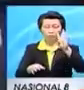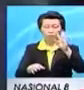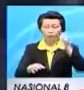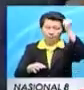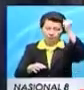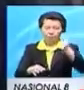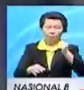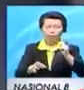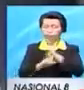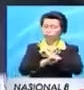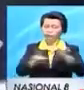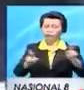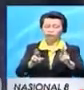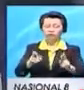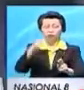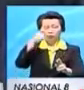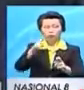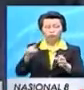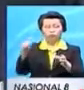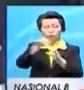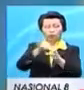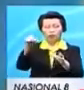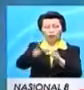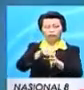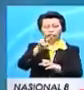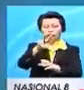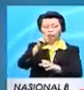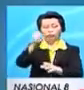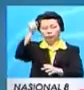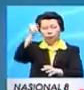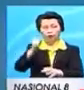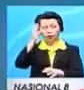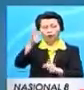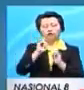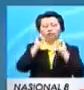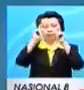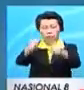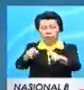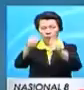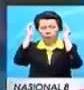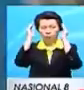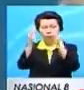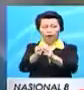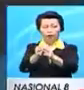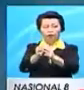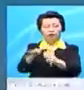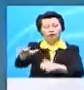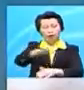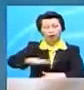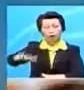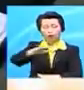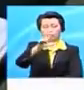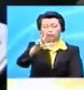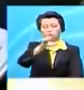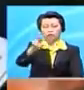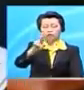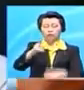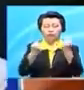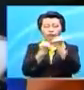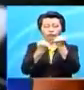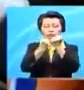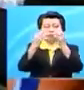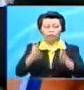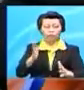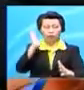bas disediakan pihaknya melengkapkan 20 buah bas yang akan bergerak ke Jengke. Dianggarkan lebih 3,000 penyokong The